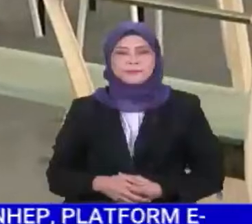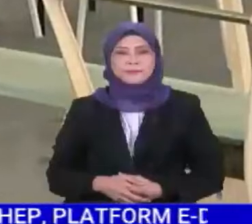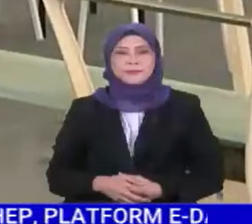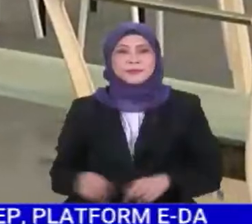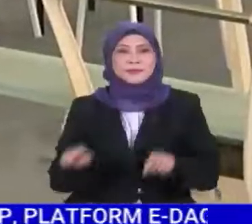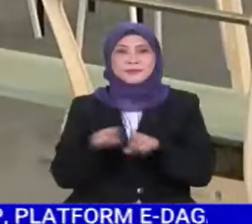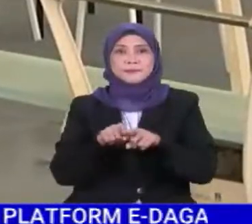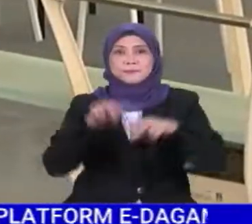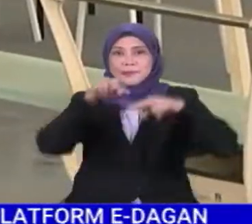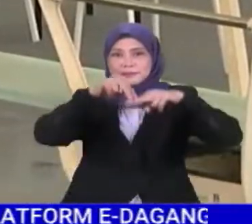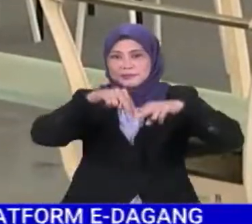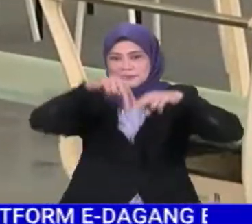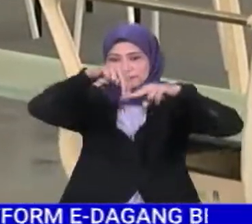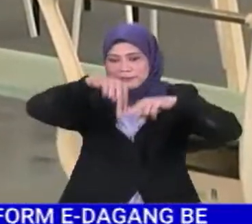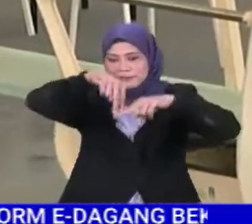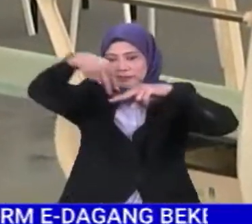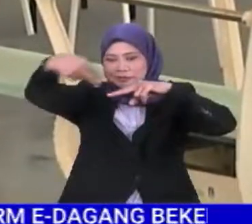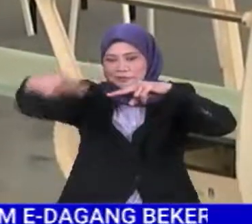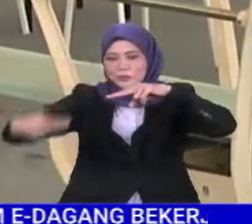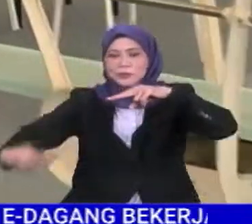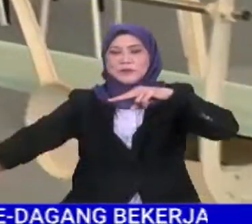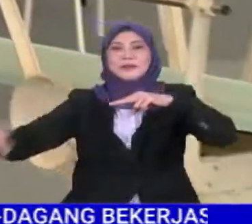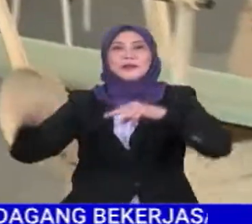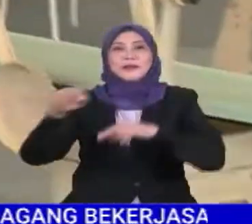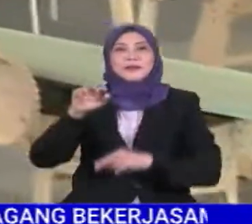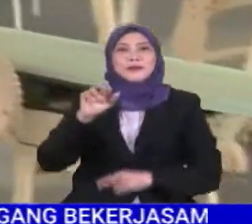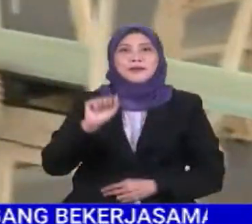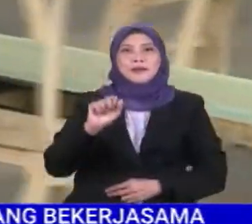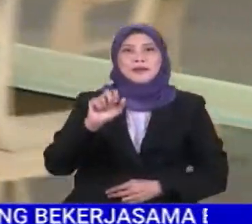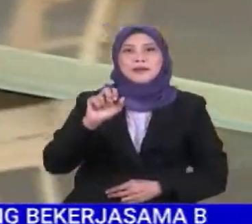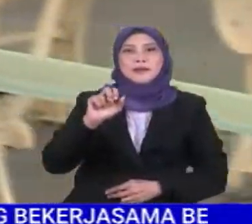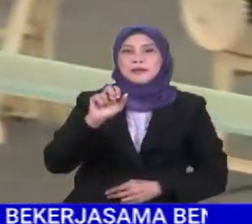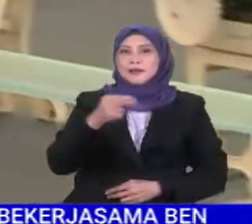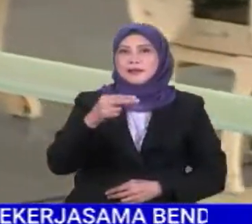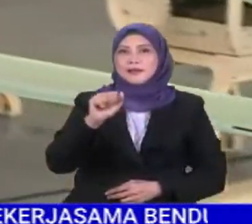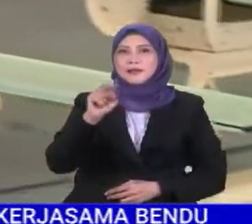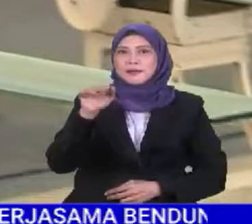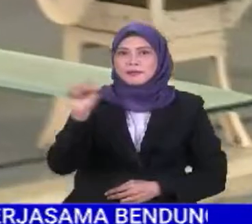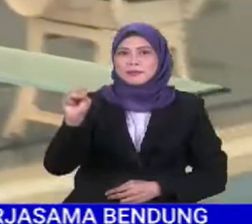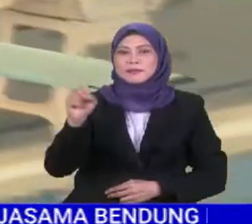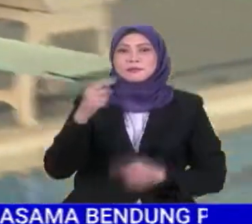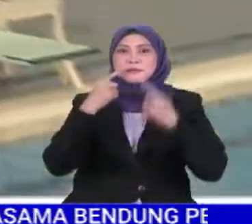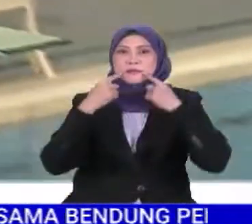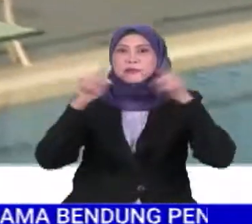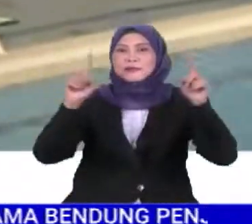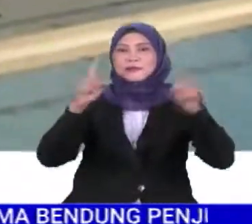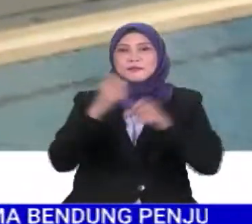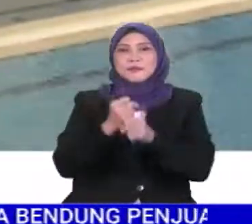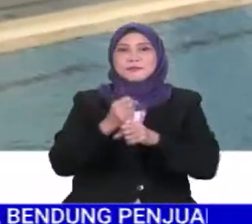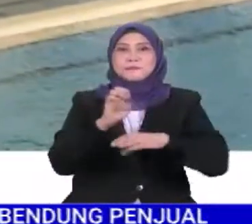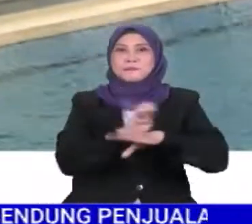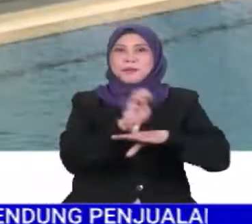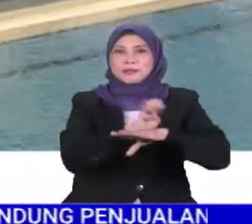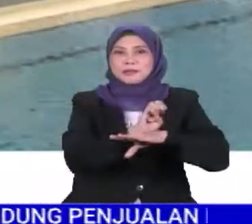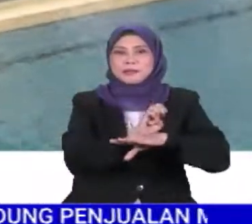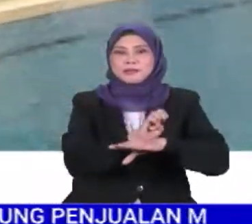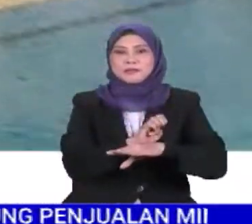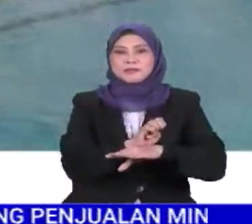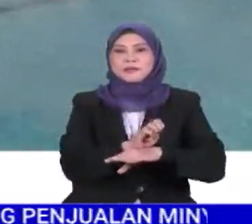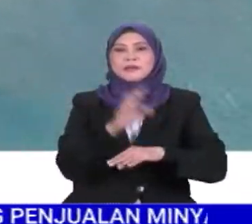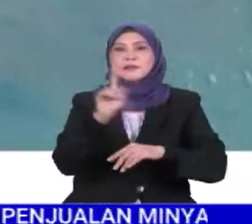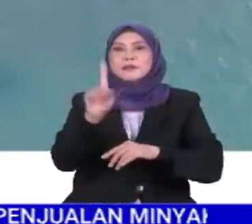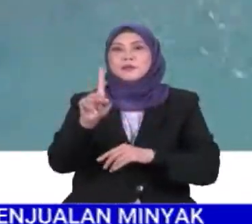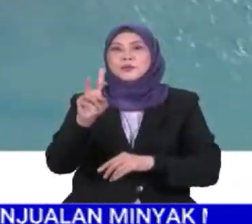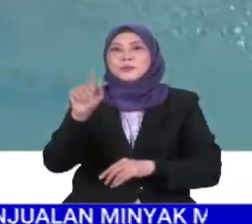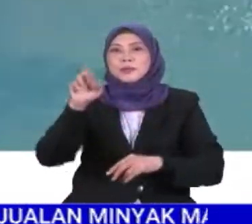Masih lagi acara terjun atas wilayah persekutuan Hanis Nazirul Jaya Suria berjaya mempertahankan pingat emas dimenangi dalam acara 1